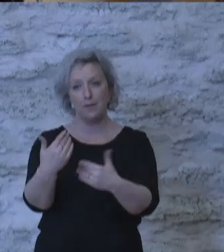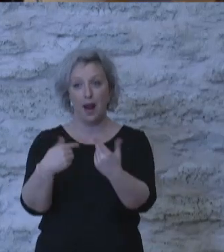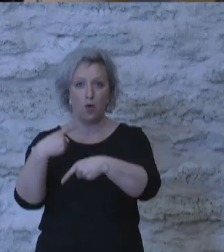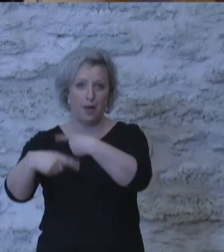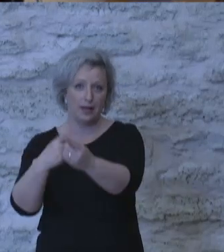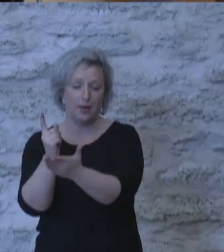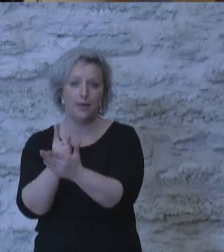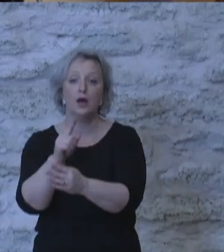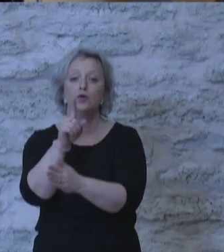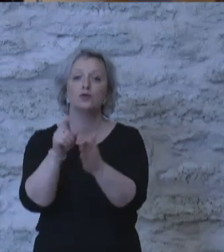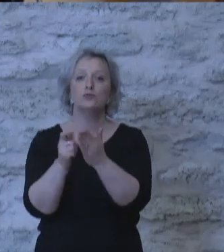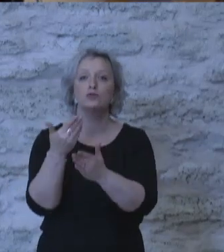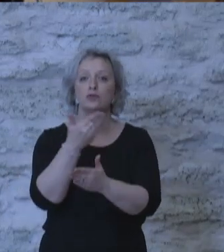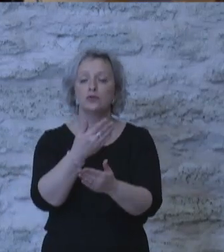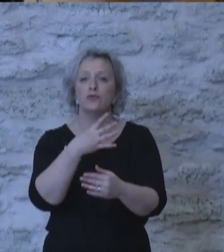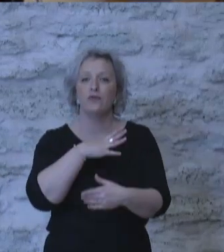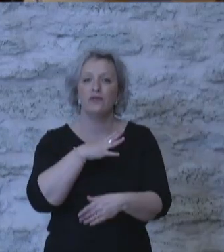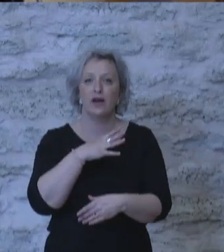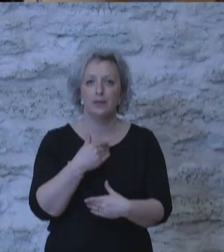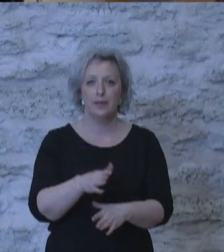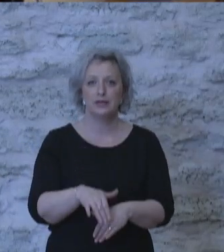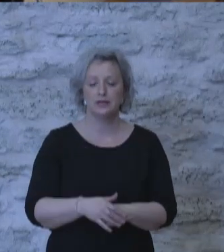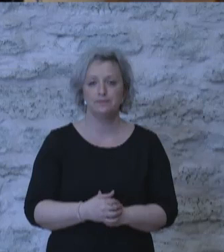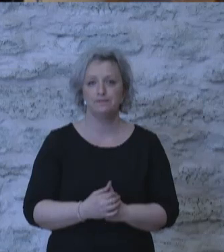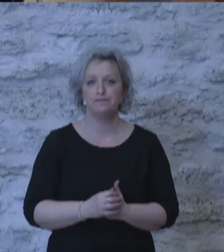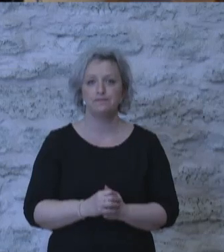tegelikult... Oluline kiiresti vastu.